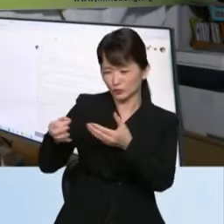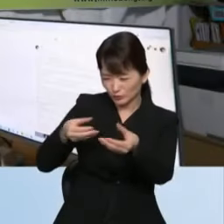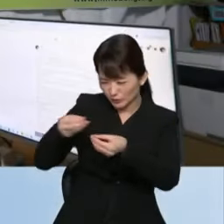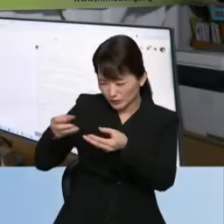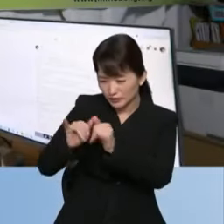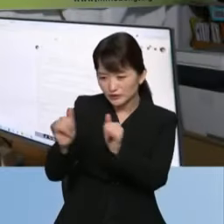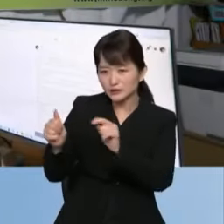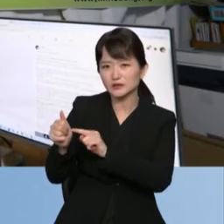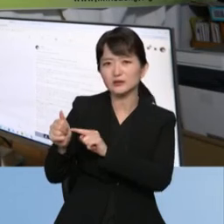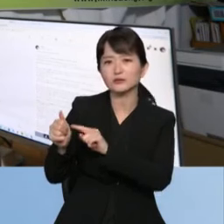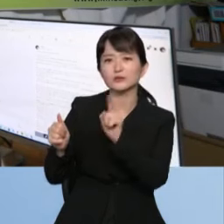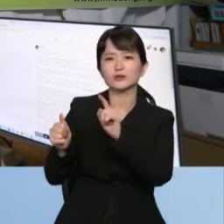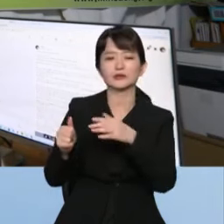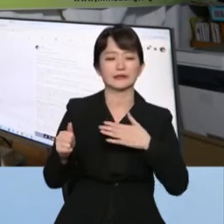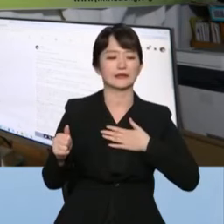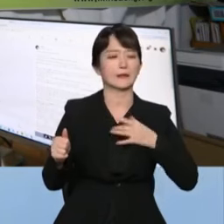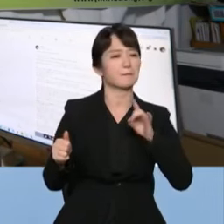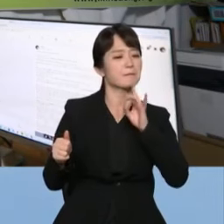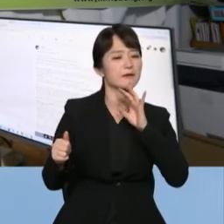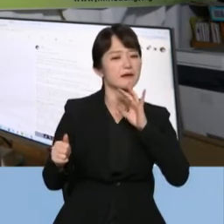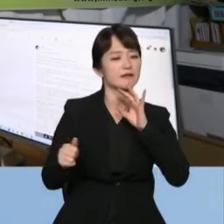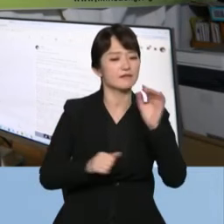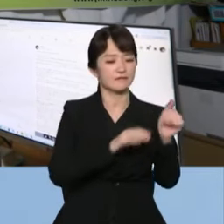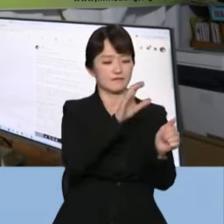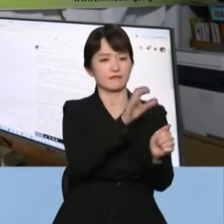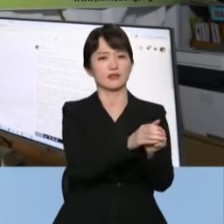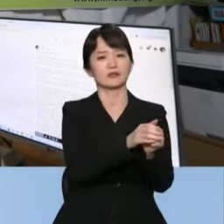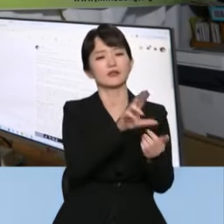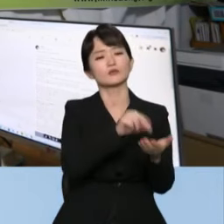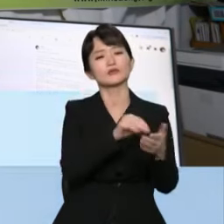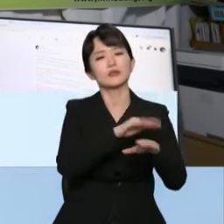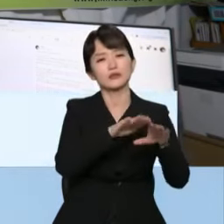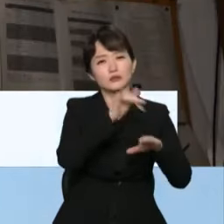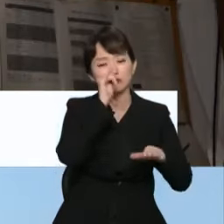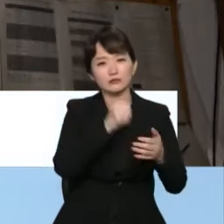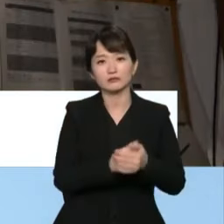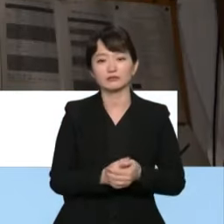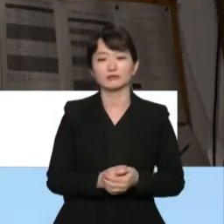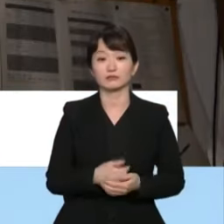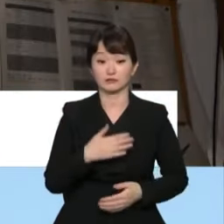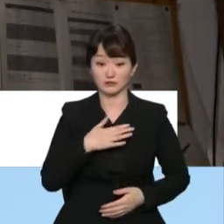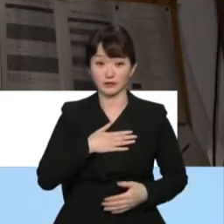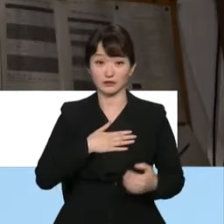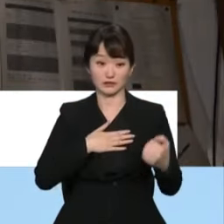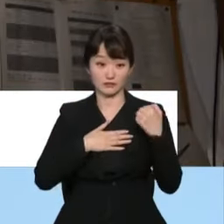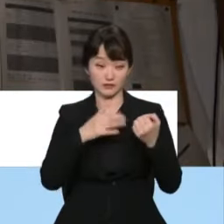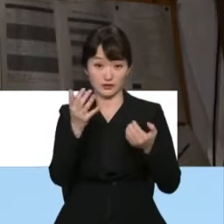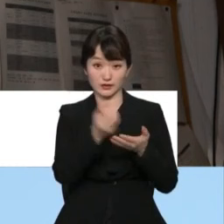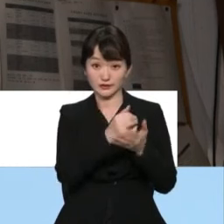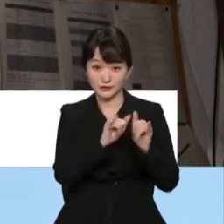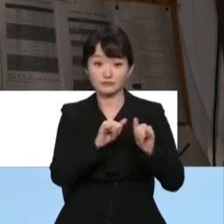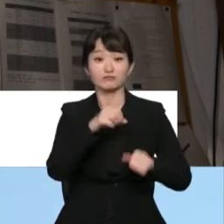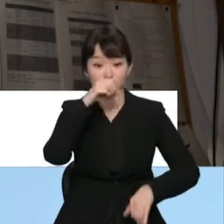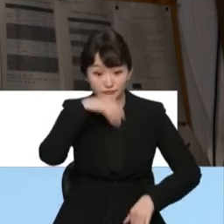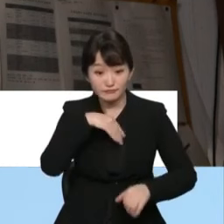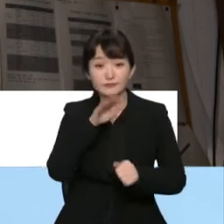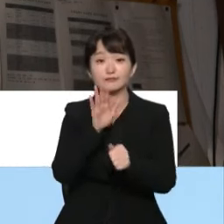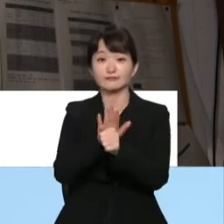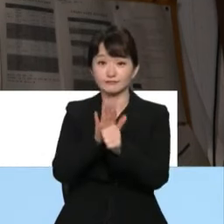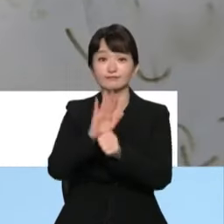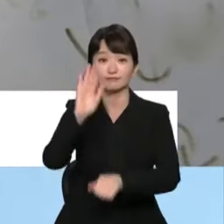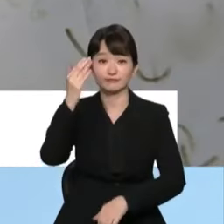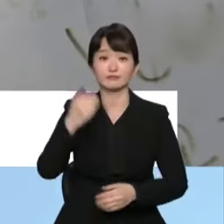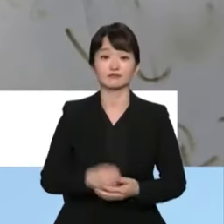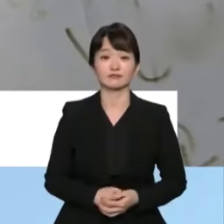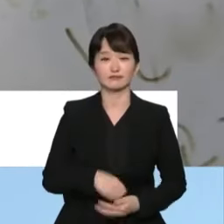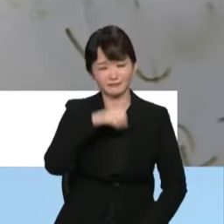저 밖에는 이제 문제 해결할 능력을 갖고 있는 사람이 없고 능력 있는 제가 그냥 하면 된 거 되는 겁니다